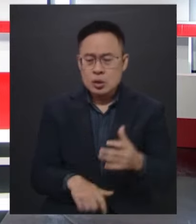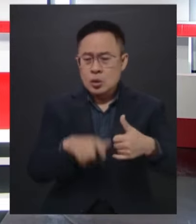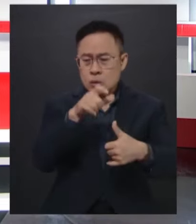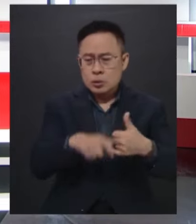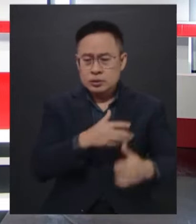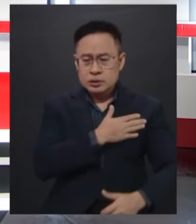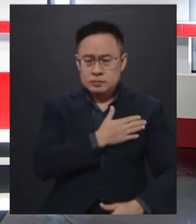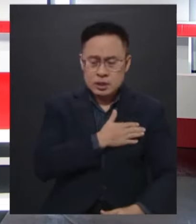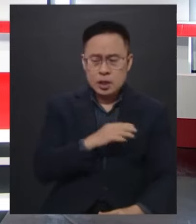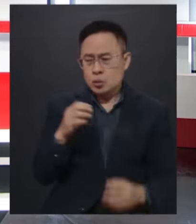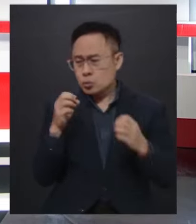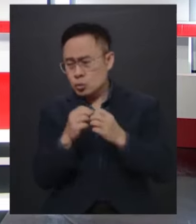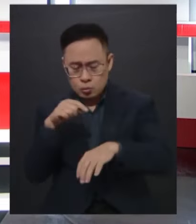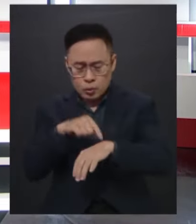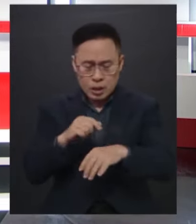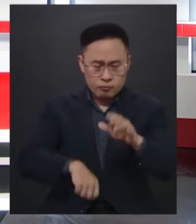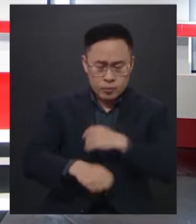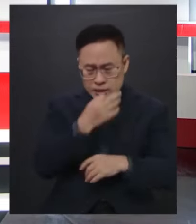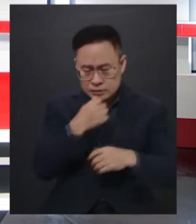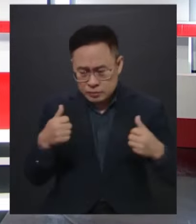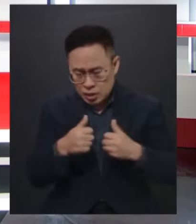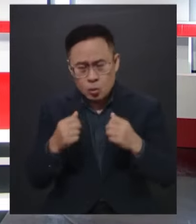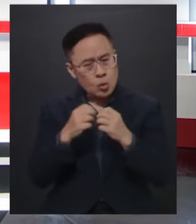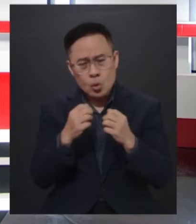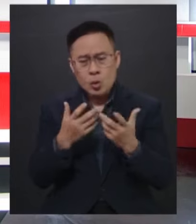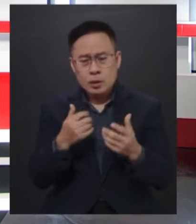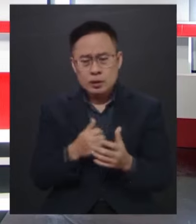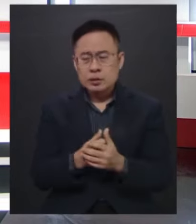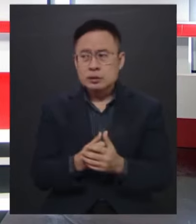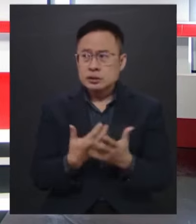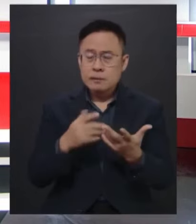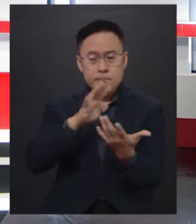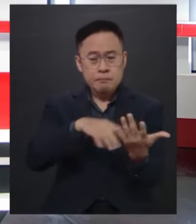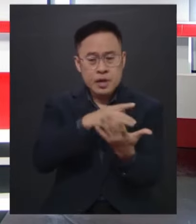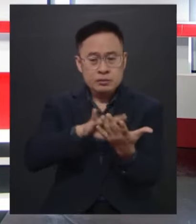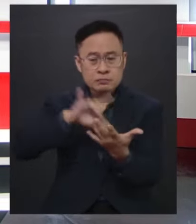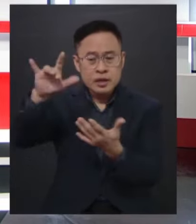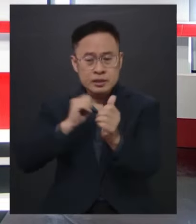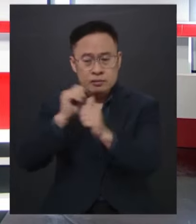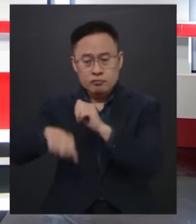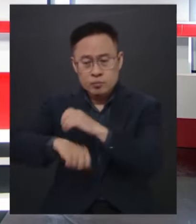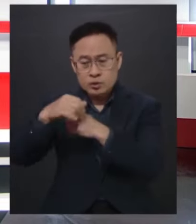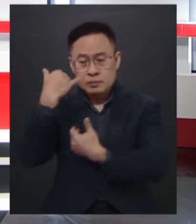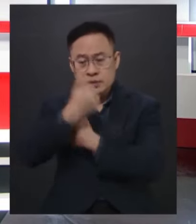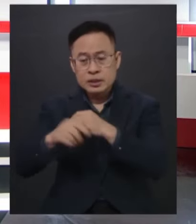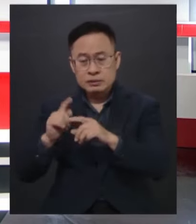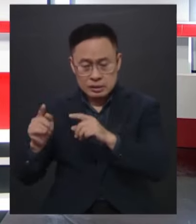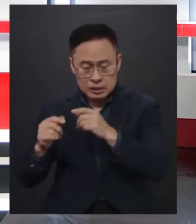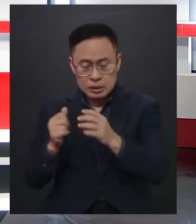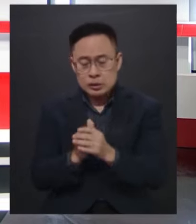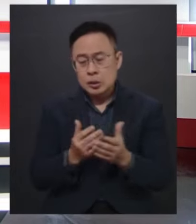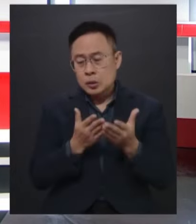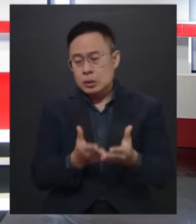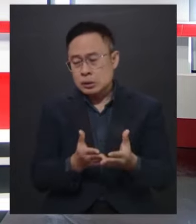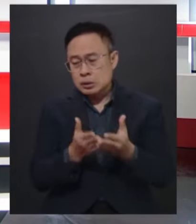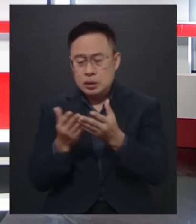ดทีมชาติโปรแกรมการซ้อมหรือแม้แต่การเดินทางไปทำการแข่งขันที่ต่างประเทศด้วยนะคะยังไงก็ฝากกันเอาไว้ด้วยแล้วก็เดี๋ยววัน